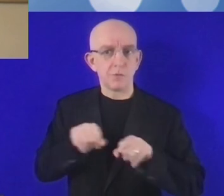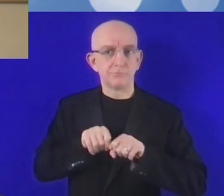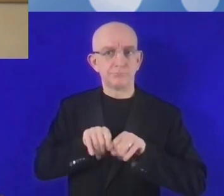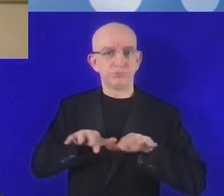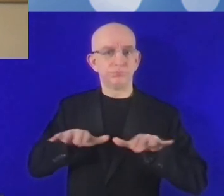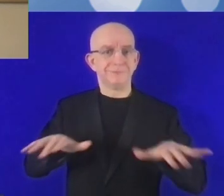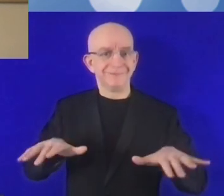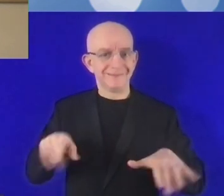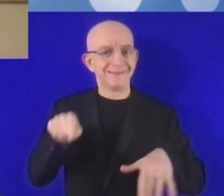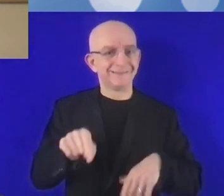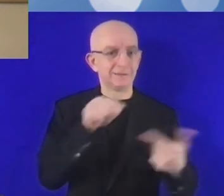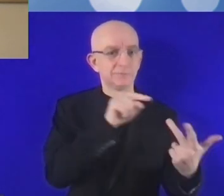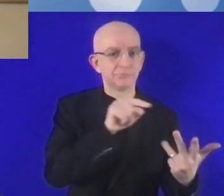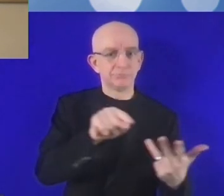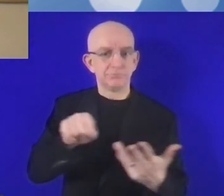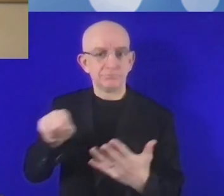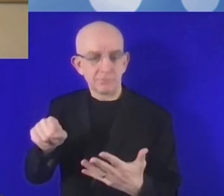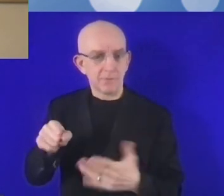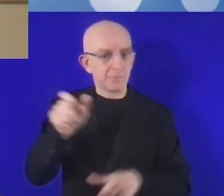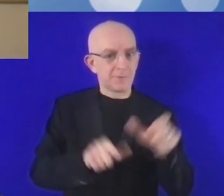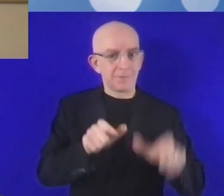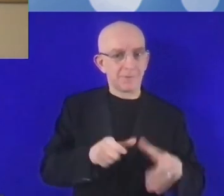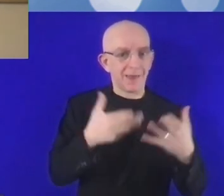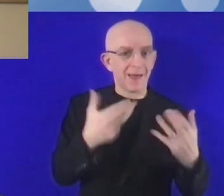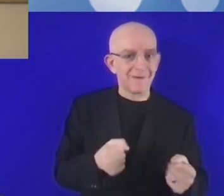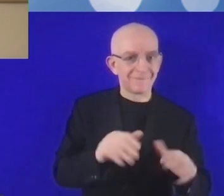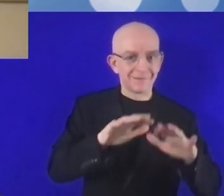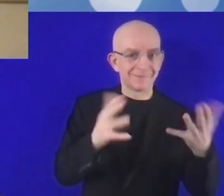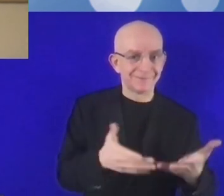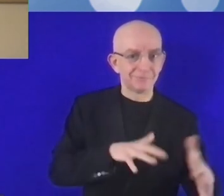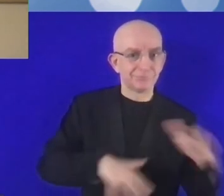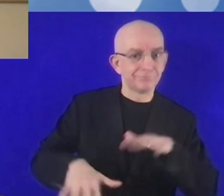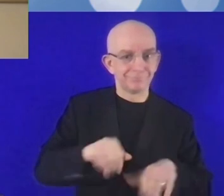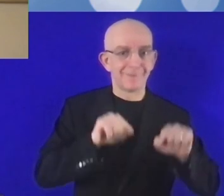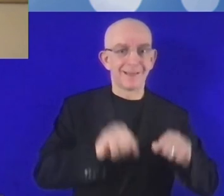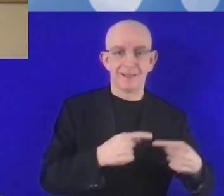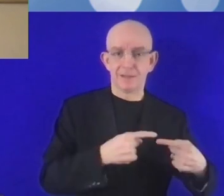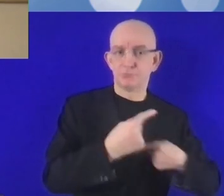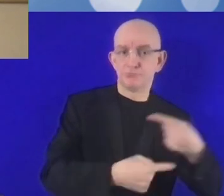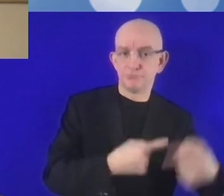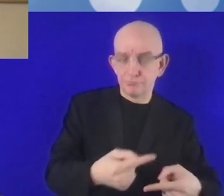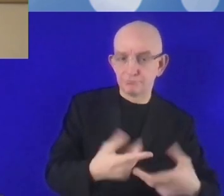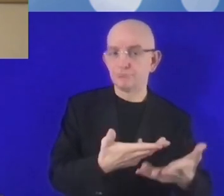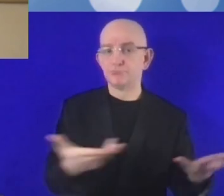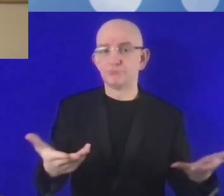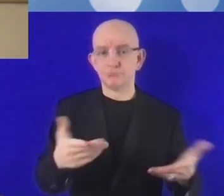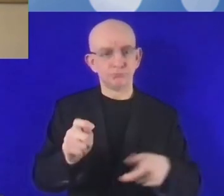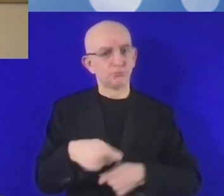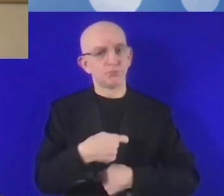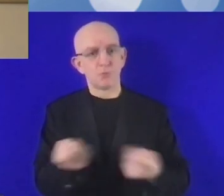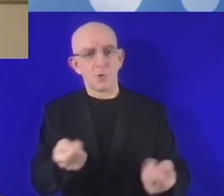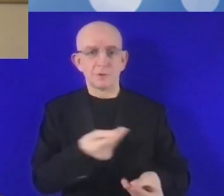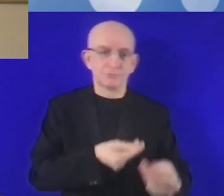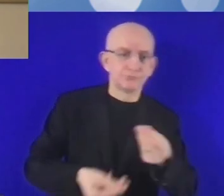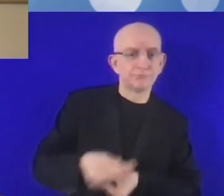网可以生活在原来的生活当中，可以网购，可以